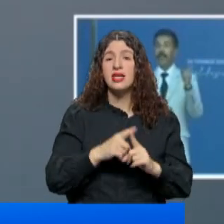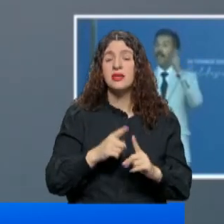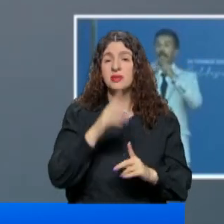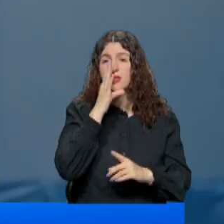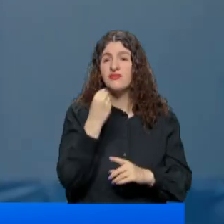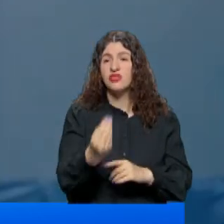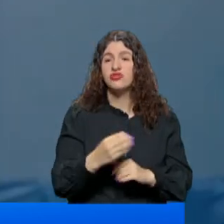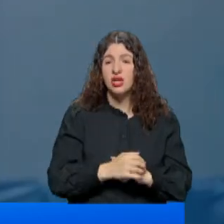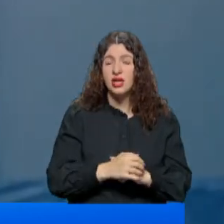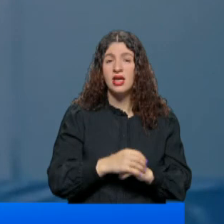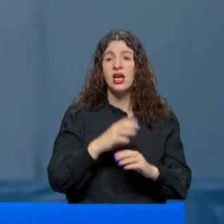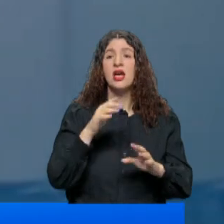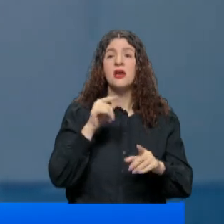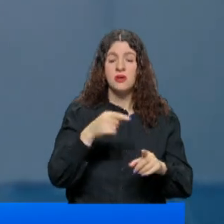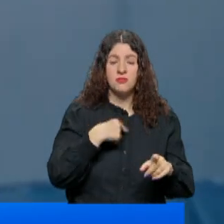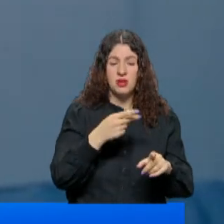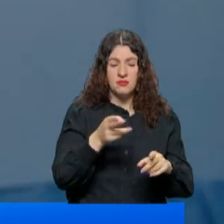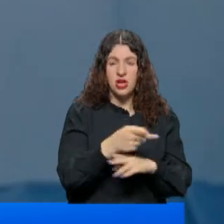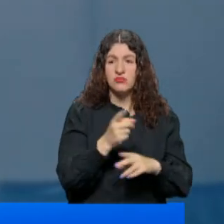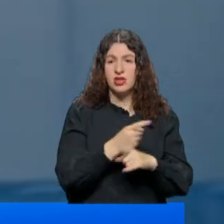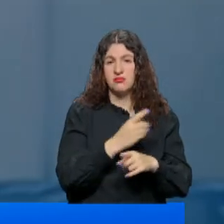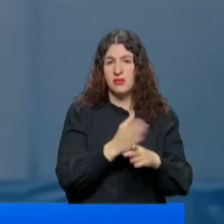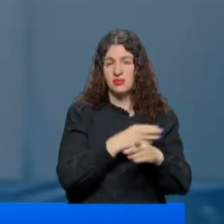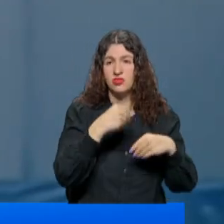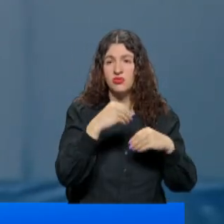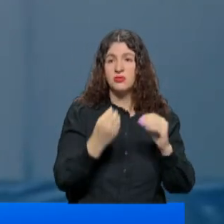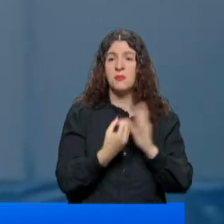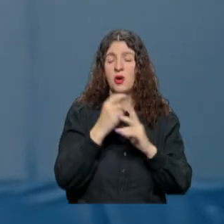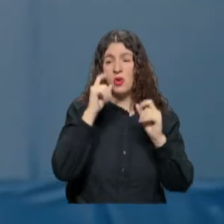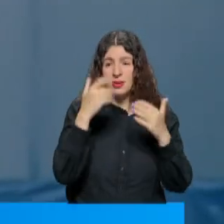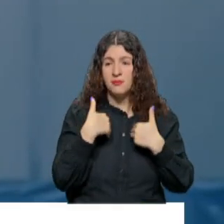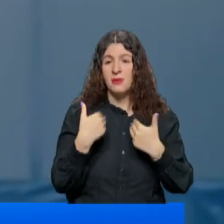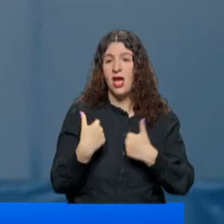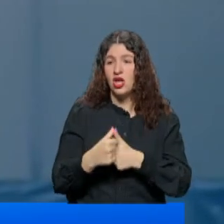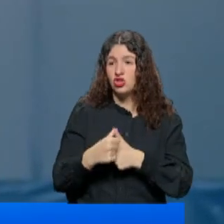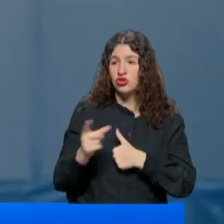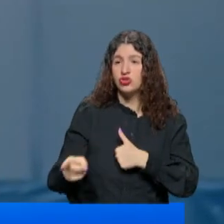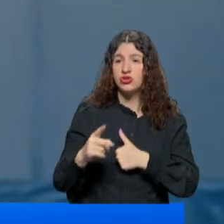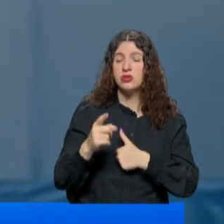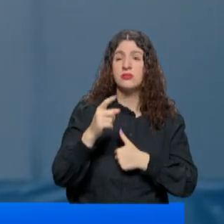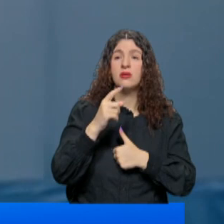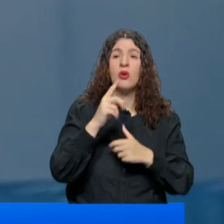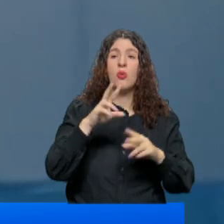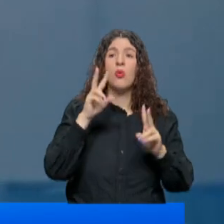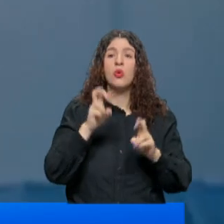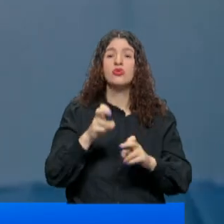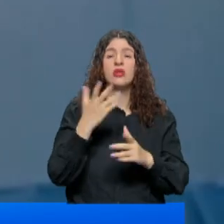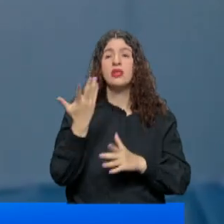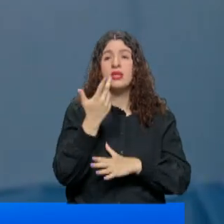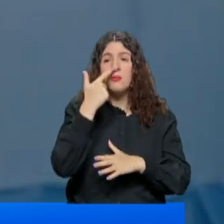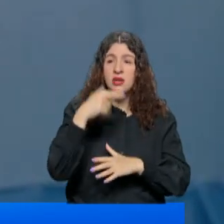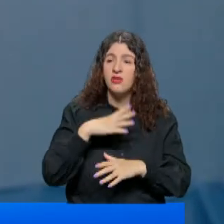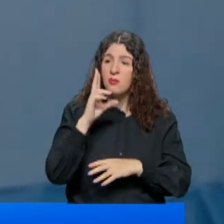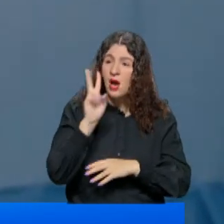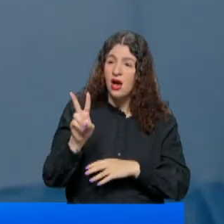kim verecek? Bahçe zerzevatı satıyorum ben. Sabahleyin kalktım benim eşim. Dine alıyor motorda ne kadar mazot var